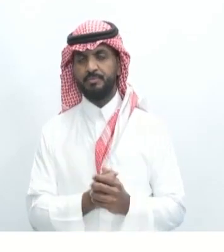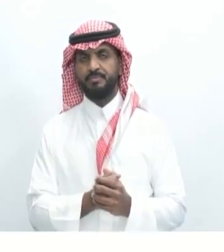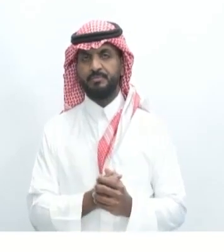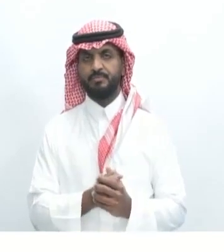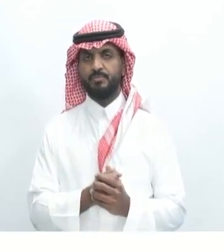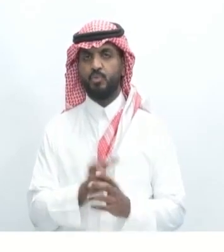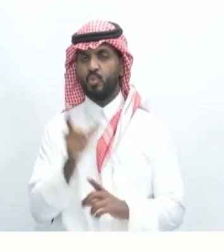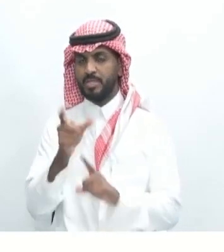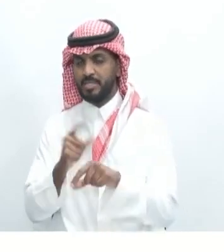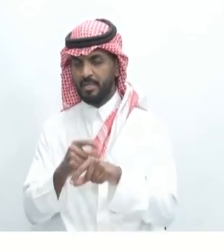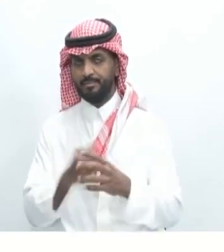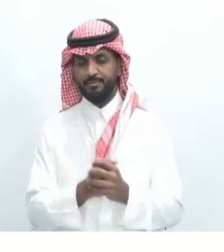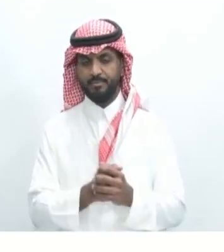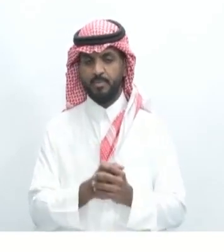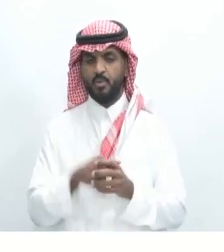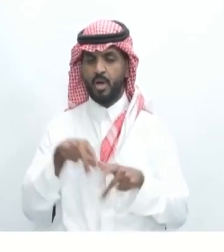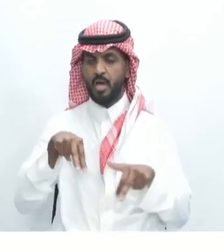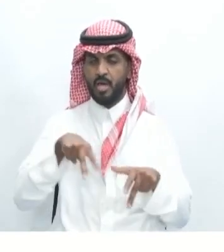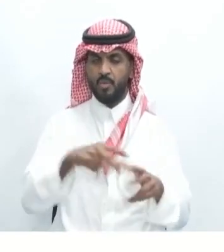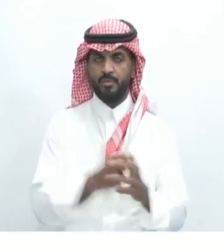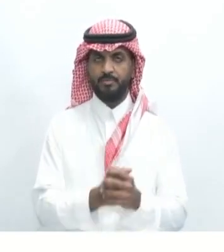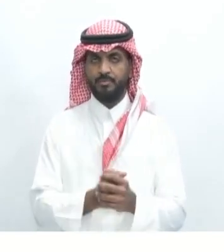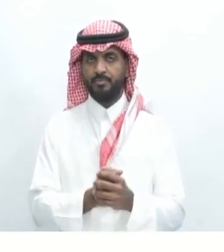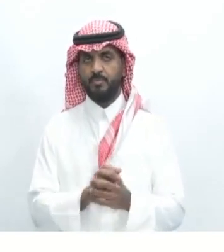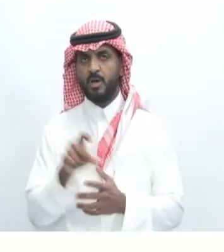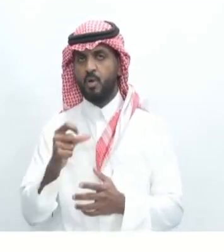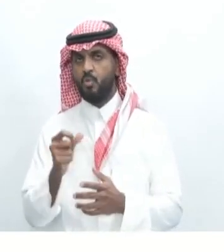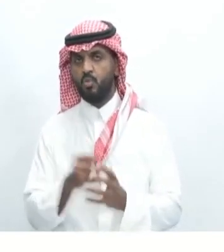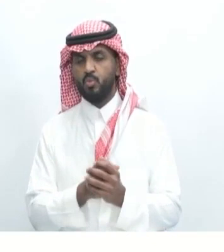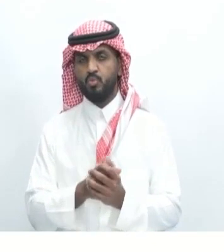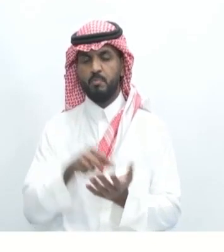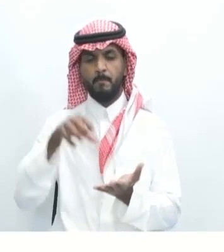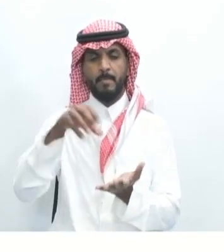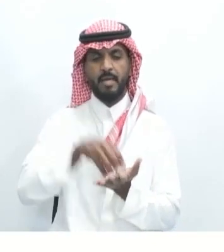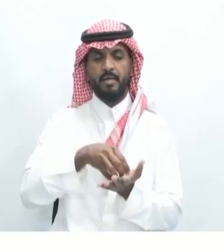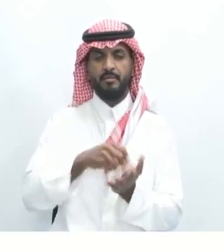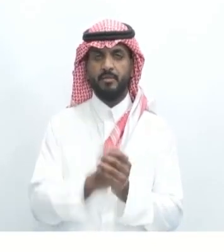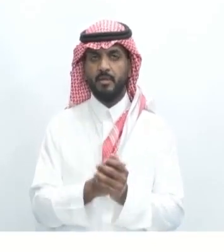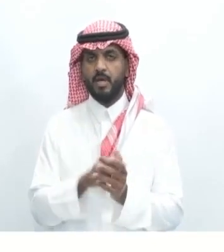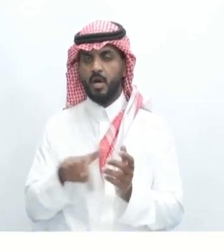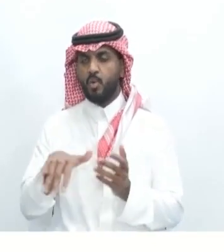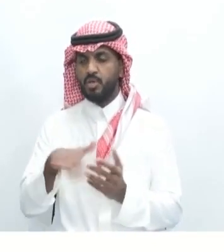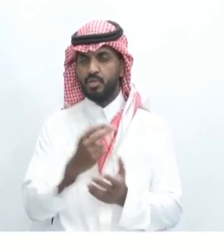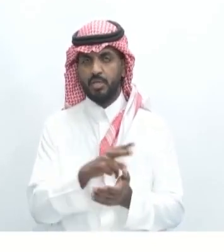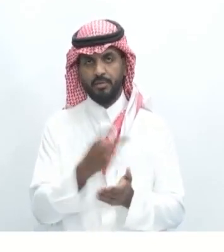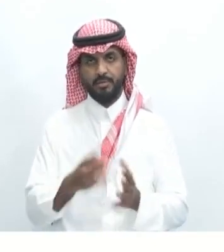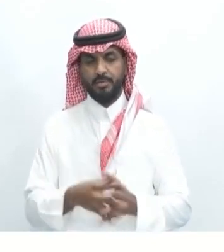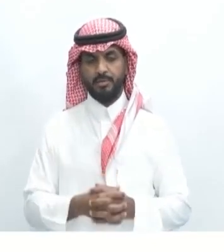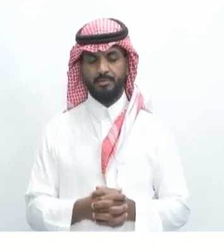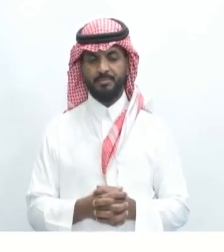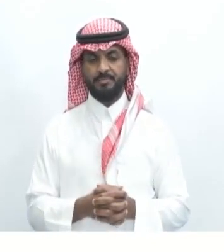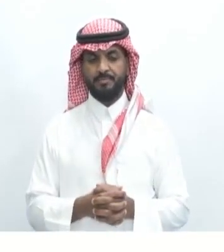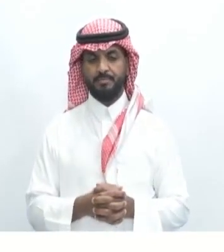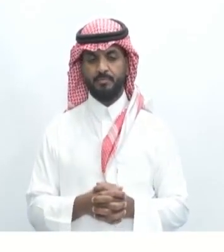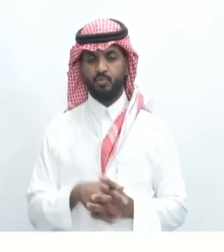به انسان او حيوان او مكان او اي شيء